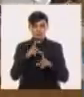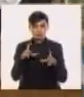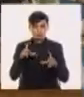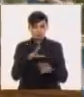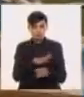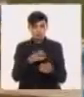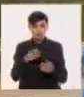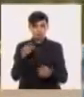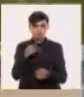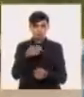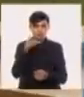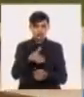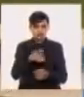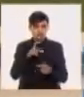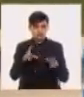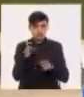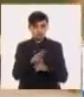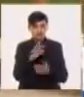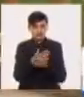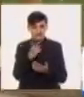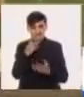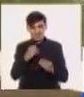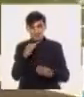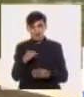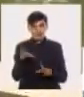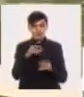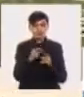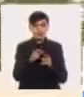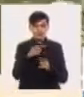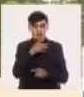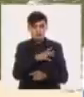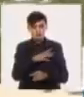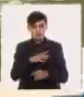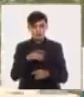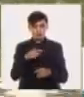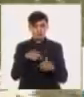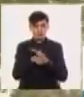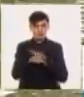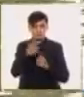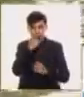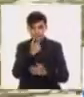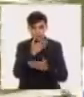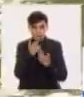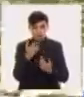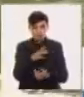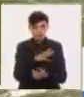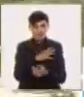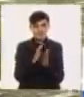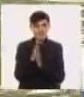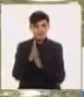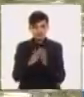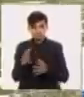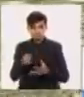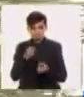посещают более 2000 посетителей. И некоторые из них, по словам сотрудников, ведут себя крайне бескультурно. Вырывают редкие